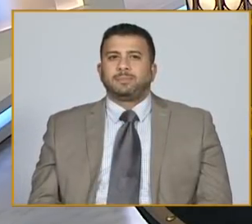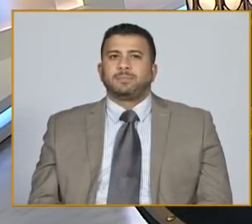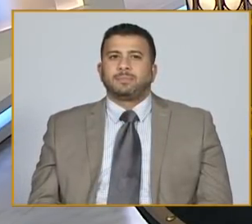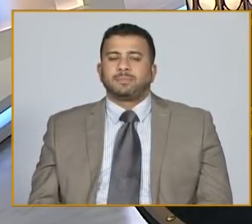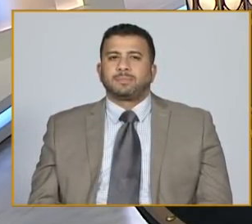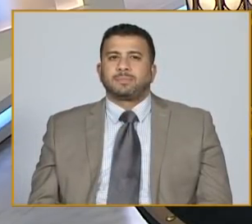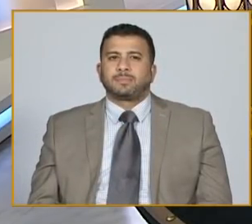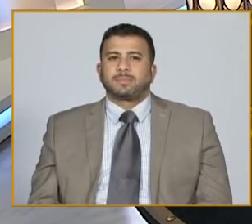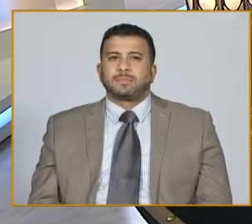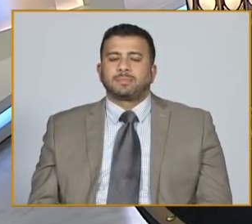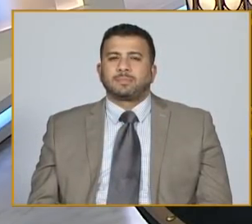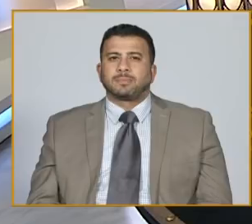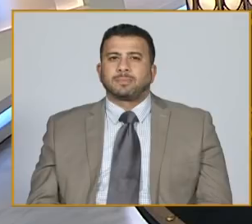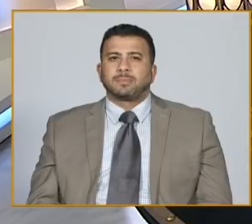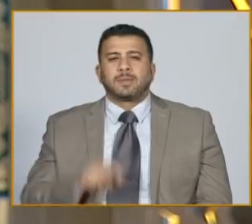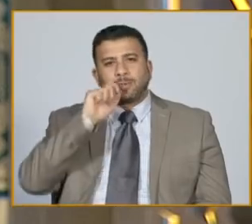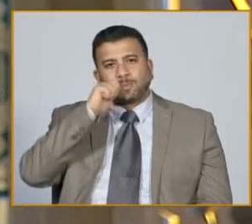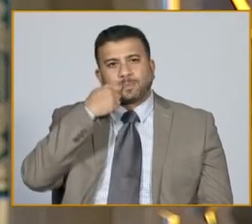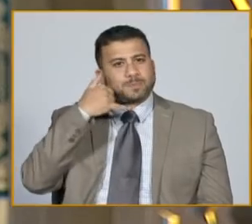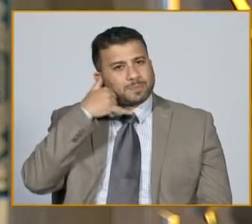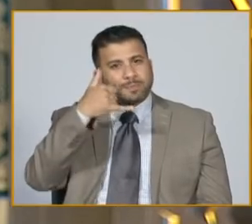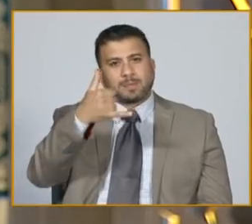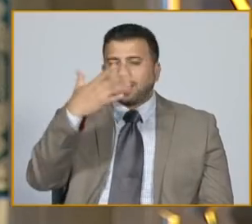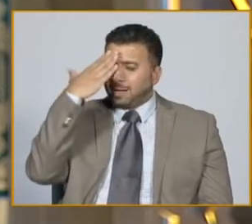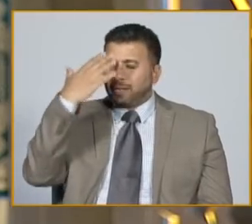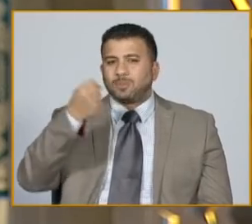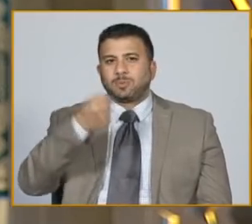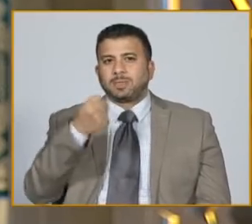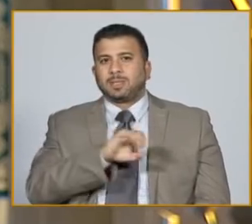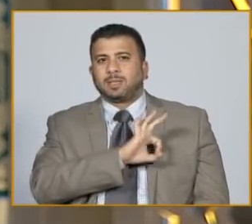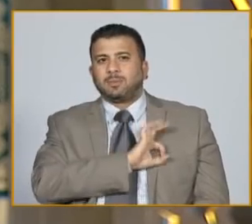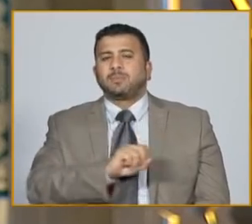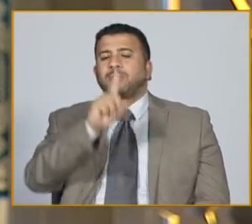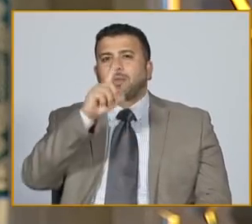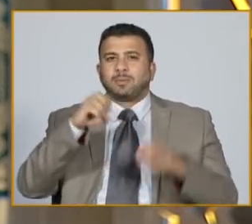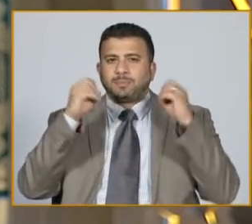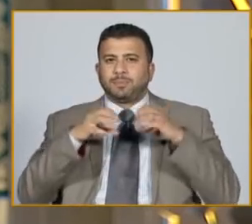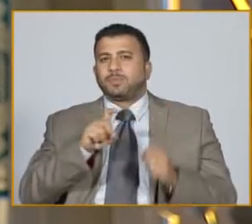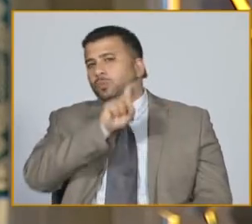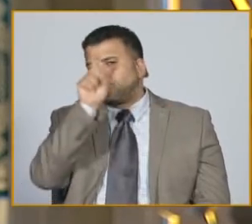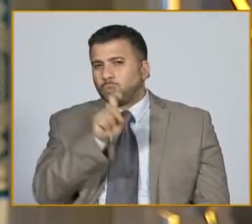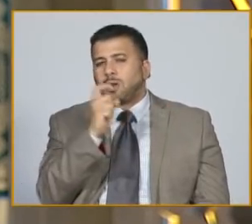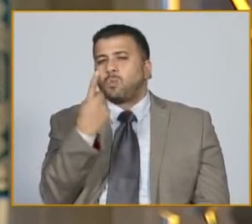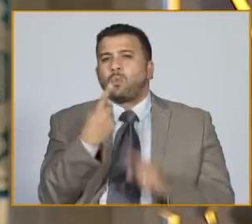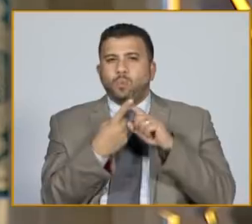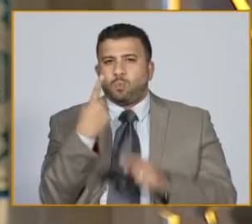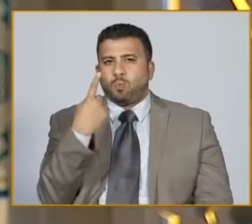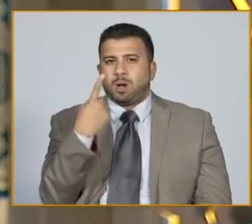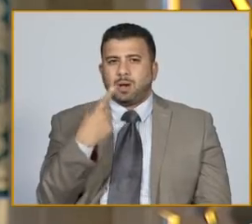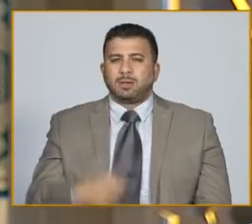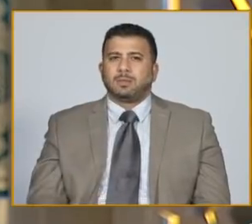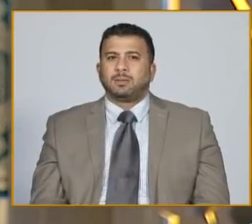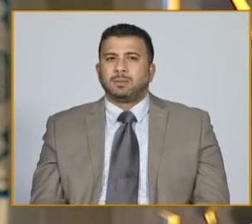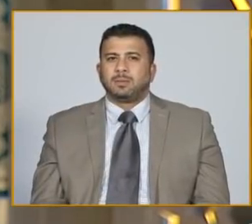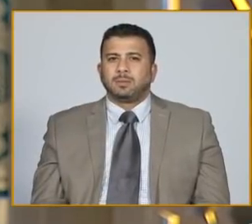يا أبا عروة. السلام عليكم. عليكم السلام. الله يحييك يا شيخ. عندي سؤال واحد يا شيخ